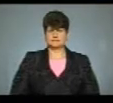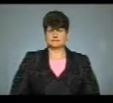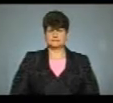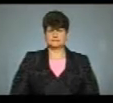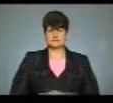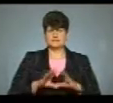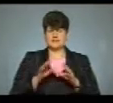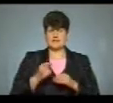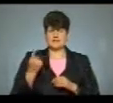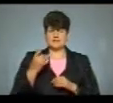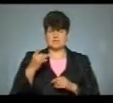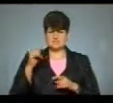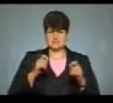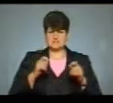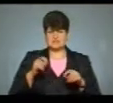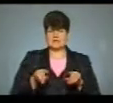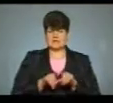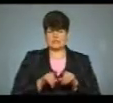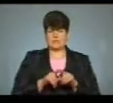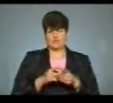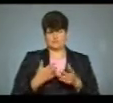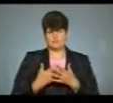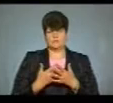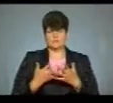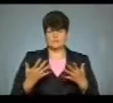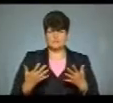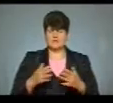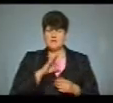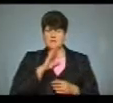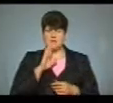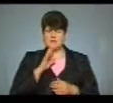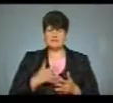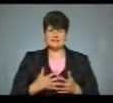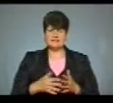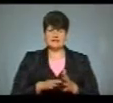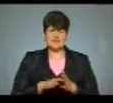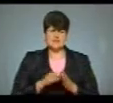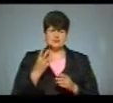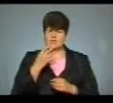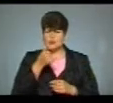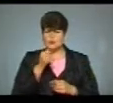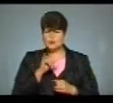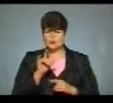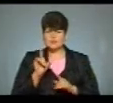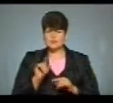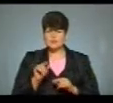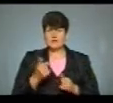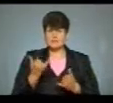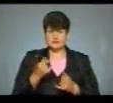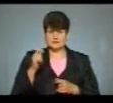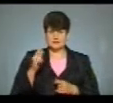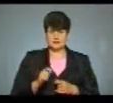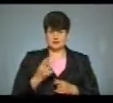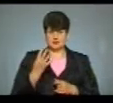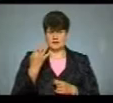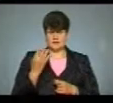Взагалі, я вперше на фестивалі такого масштабу. Я, мама, в декреті 4 роки нікуди не виїжджала, і тепер вибралася на всі 4